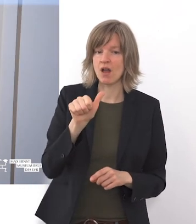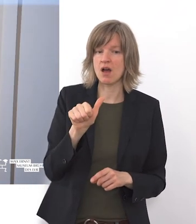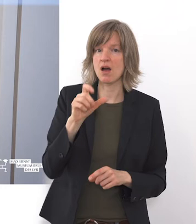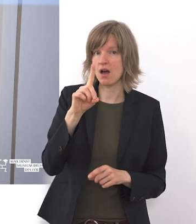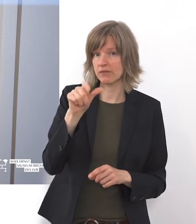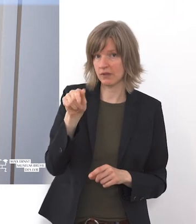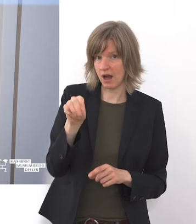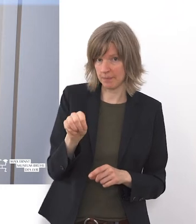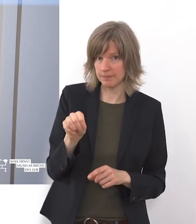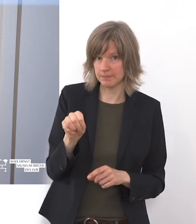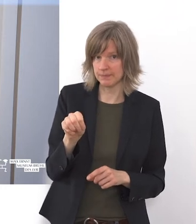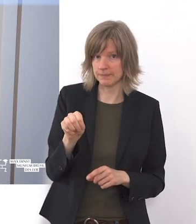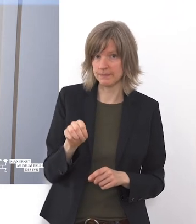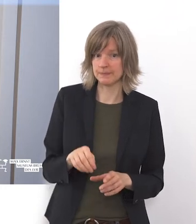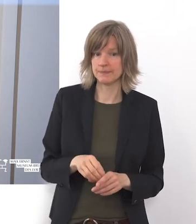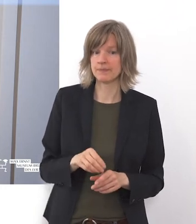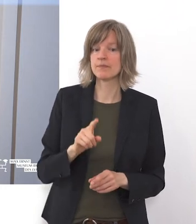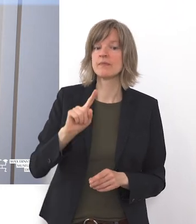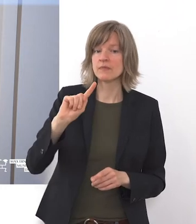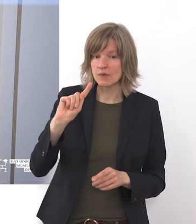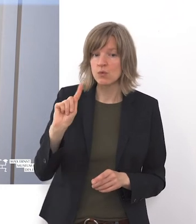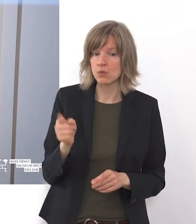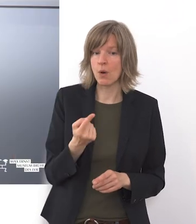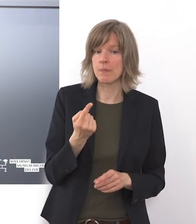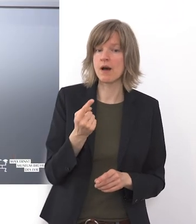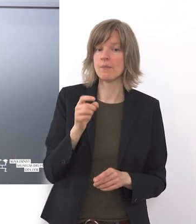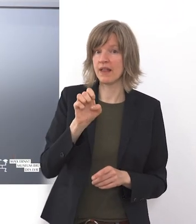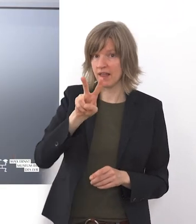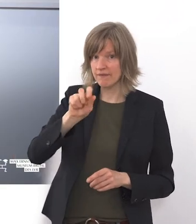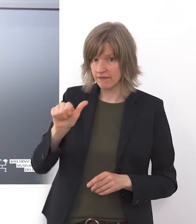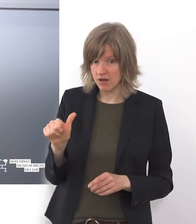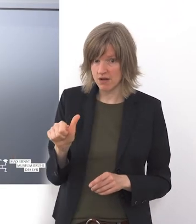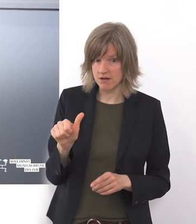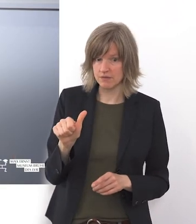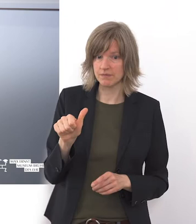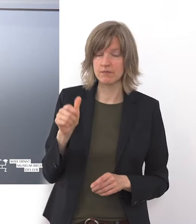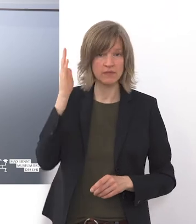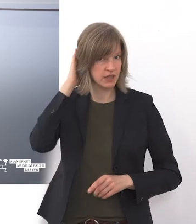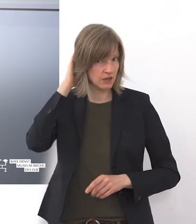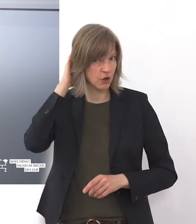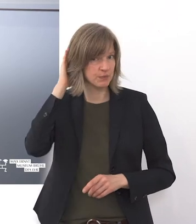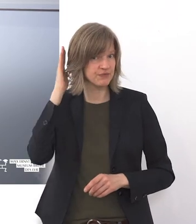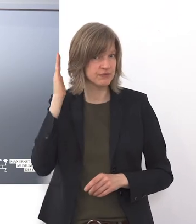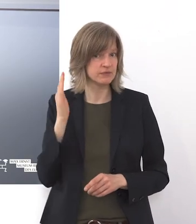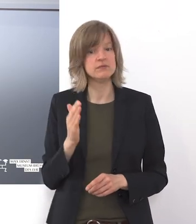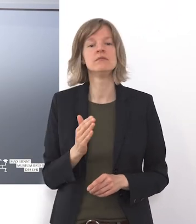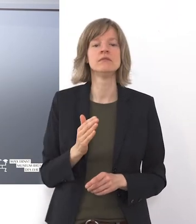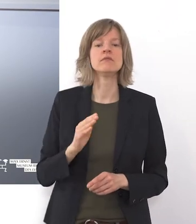den Schatten ihres Hinterkopfes noch mal viel deutlicher. Und Sie sehen, dass all diese einzelnen